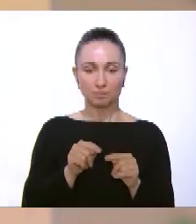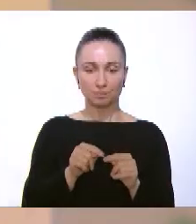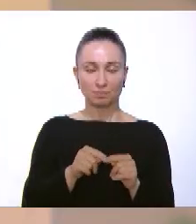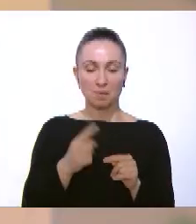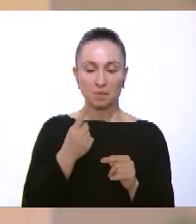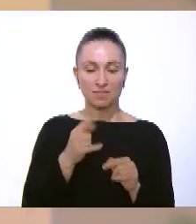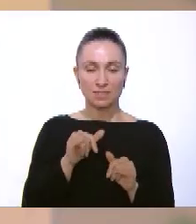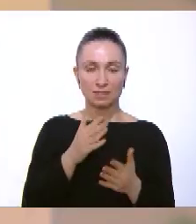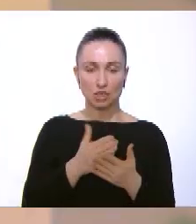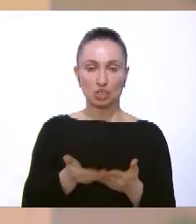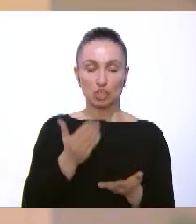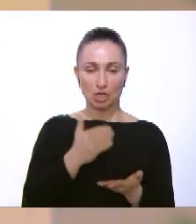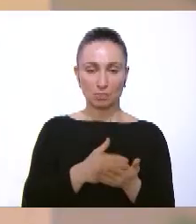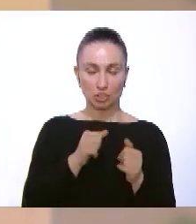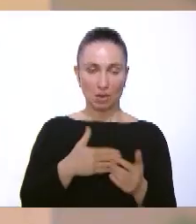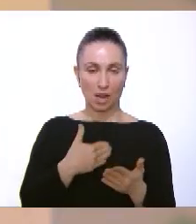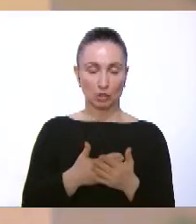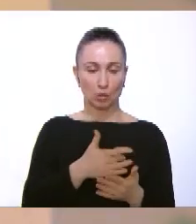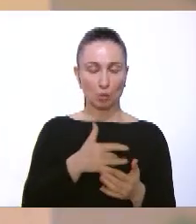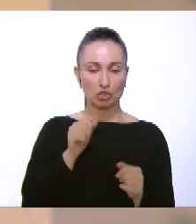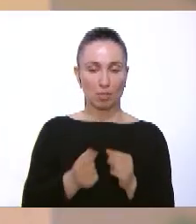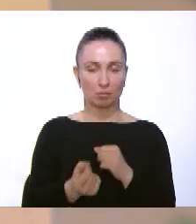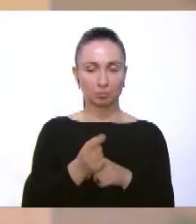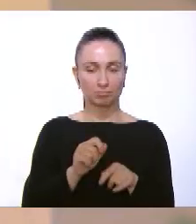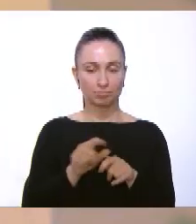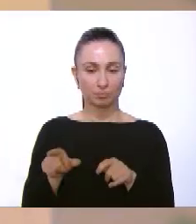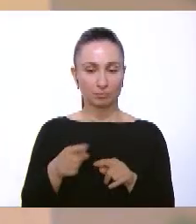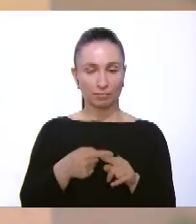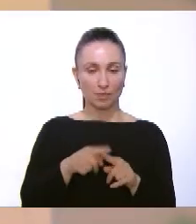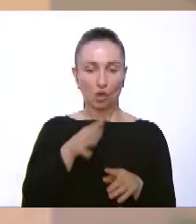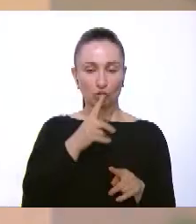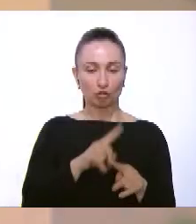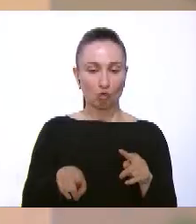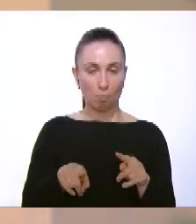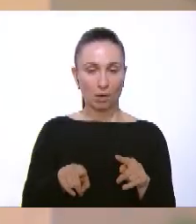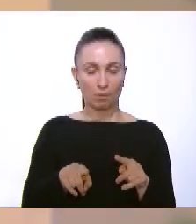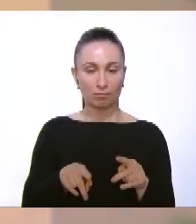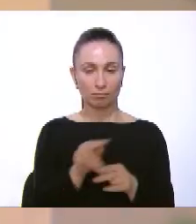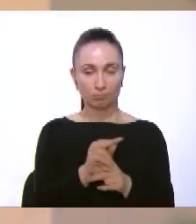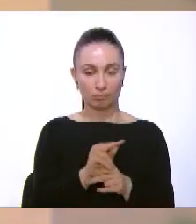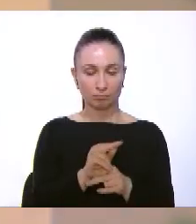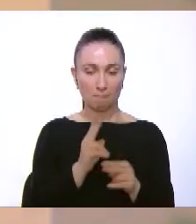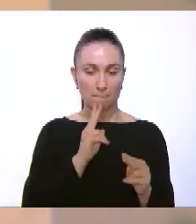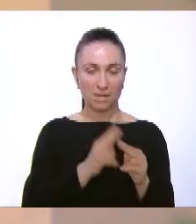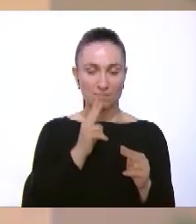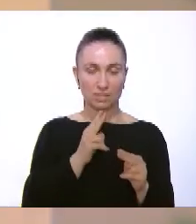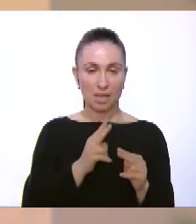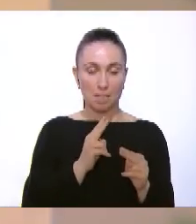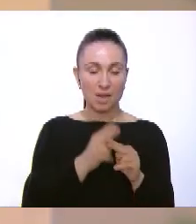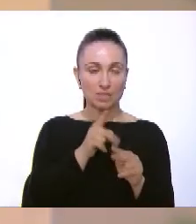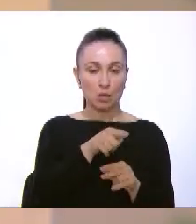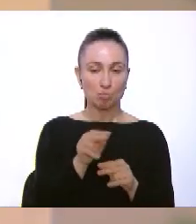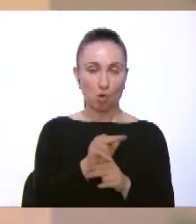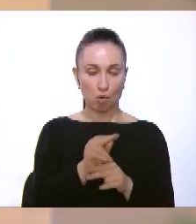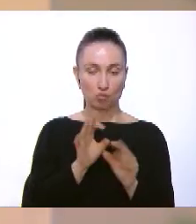პირველ წყარო, საიდანაც შემდეგ შეიძლება აქტიური ტუბერკულოზი განვითარდეს და ამისი დროული კუპირება, დროული პრევენცია და პრევენციული